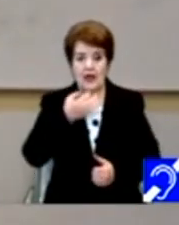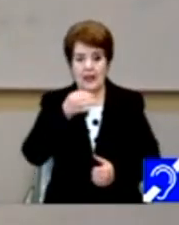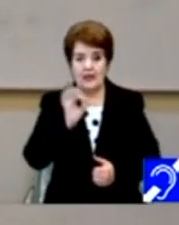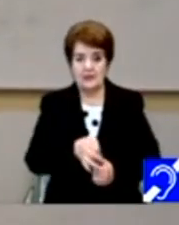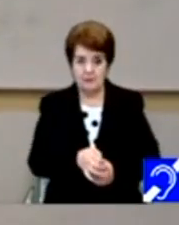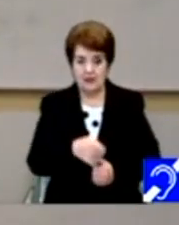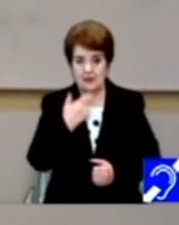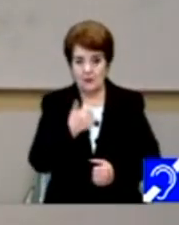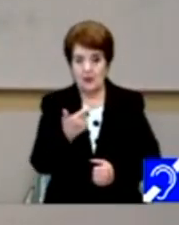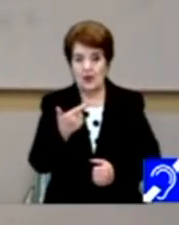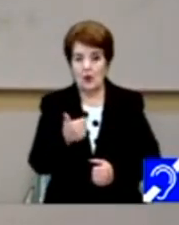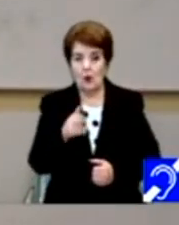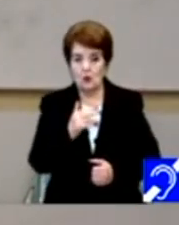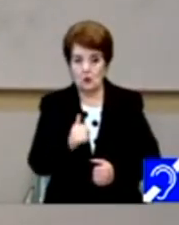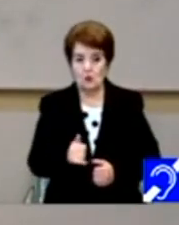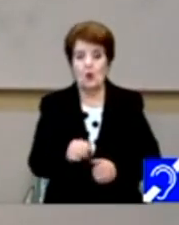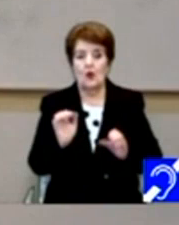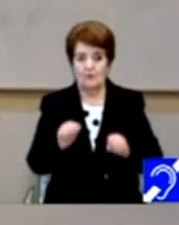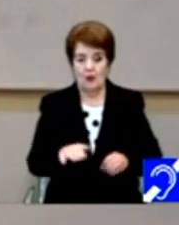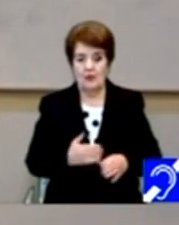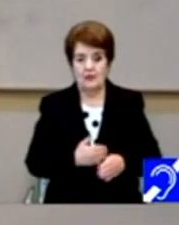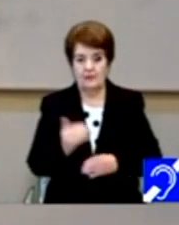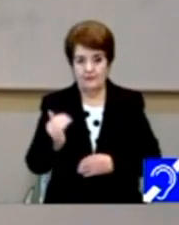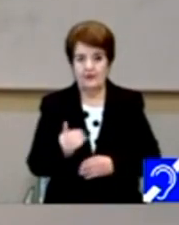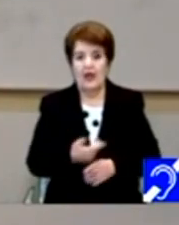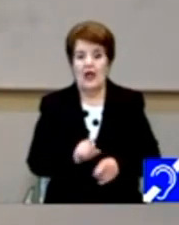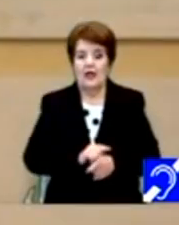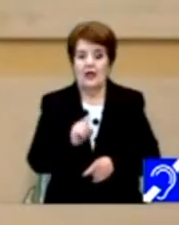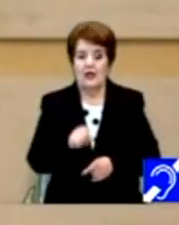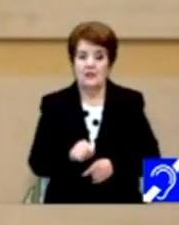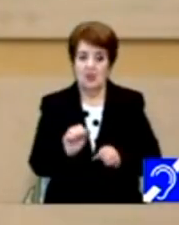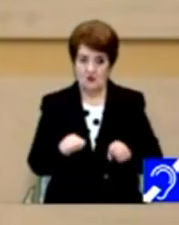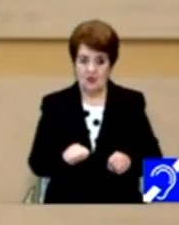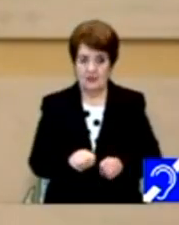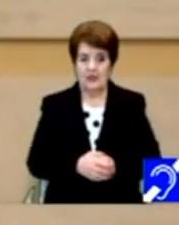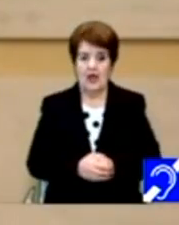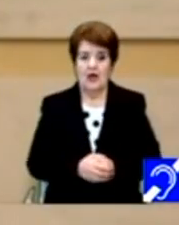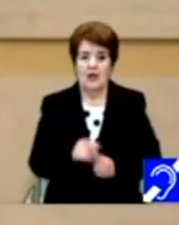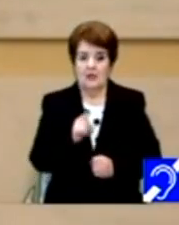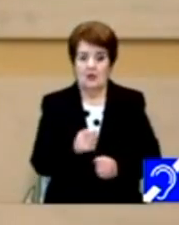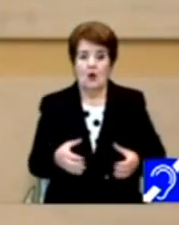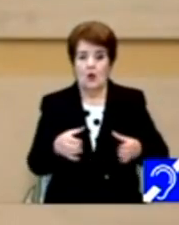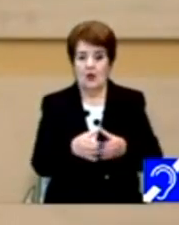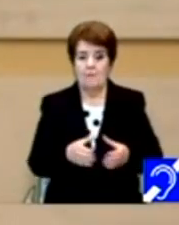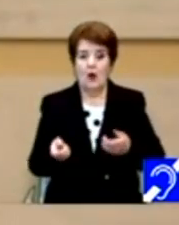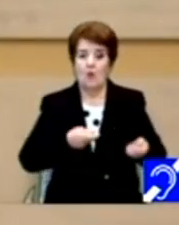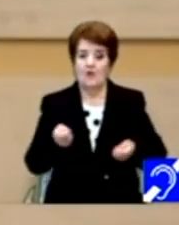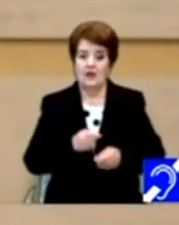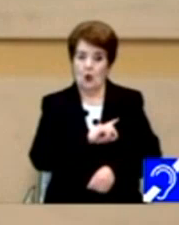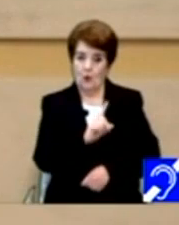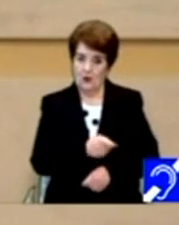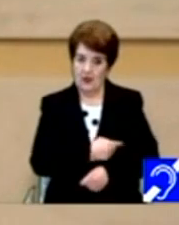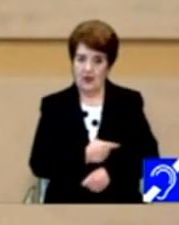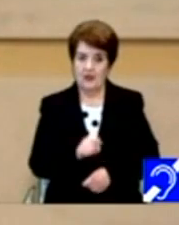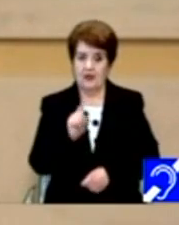cred că Igor Grosu are șanse mari și poate trece testul Parlamentului. De aceea, el ar trebui să-și formeze o echipă guvernamentală puternică